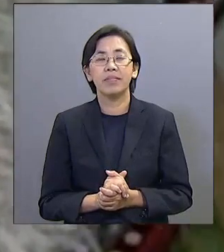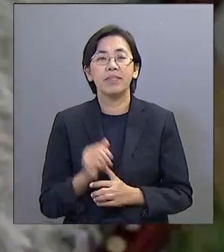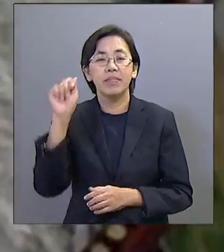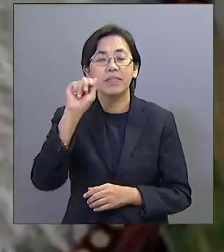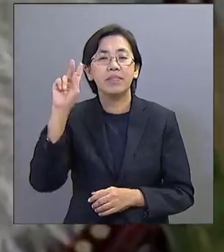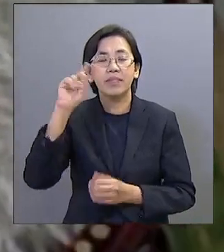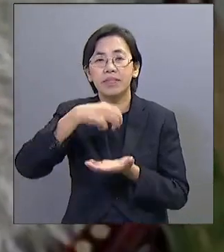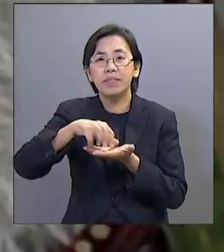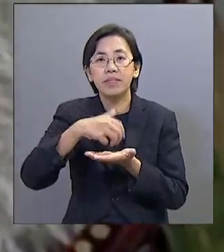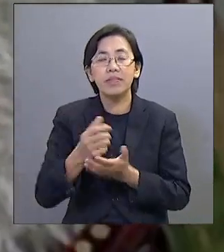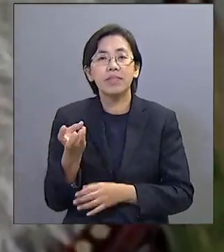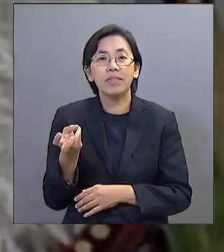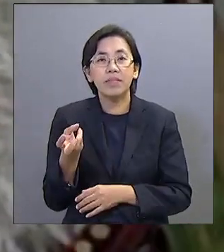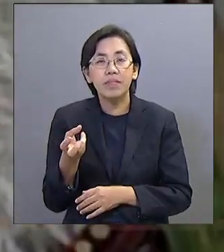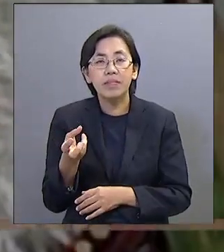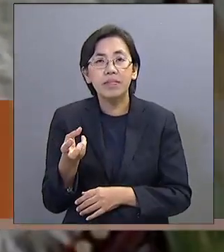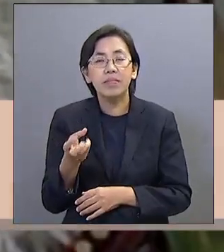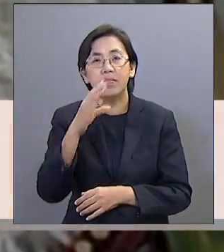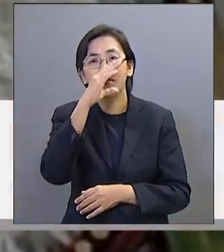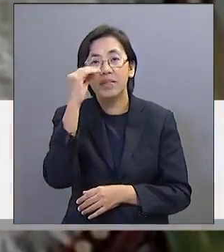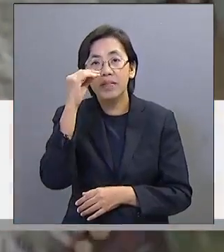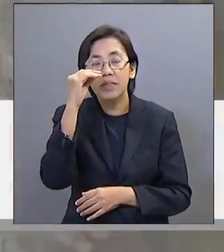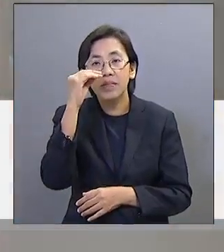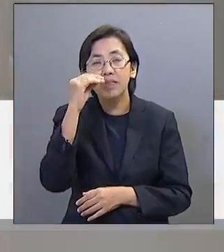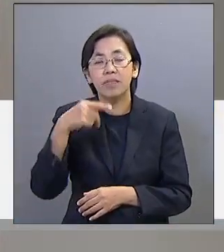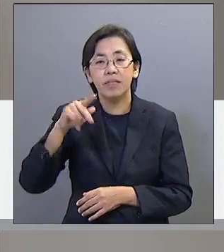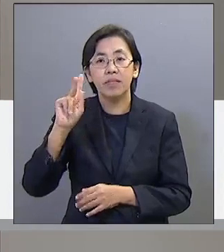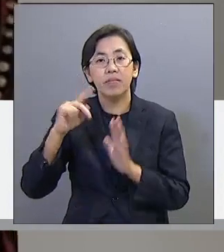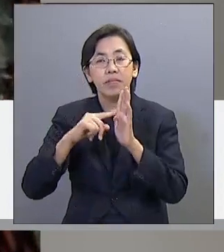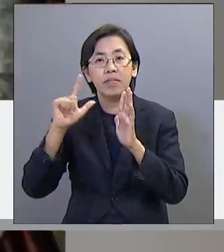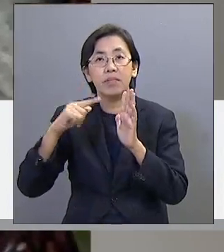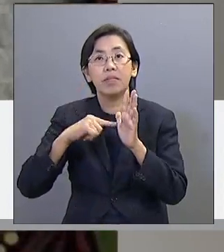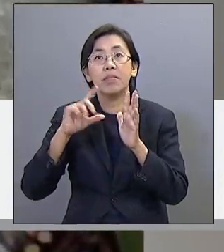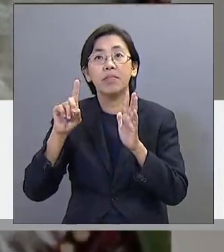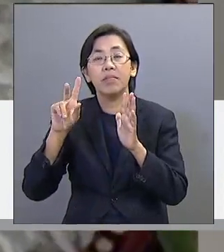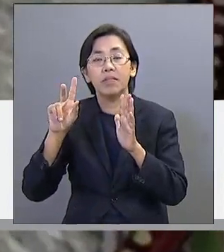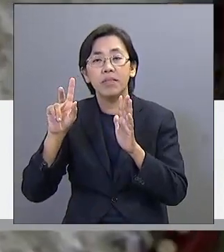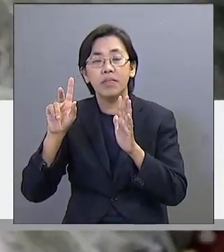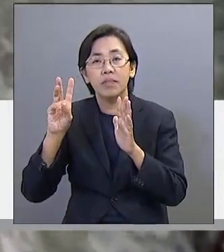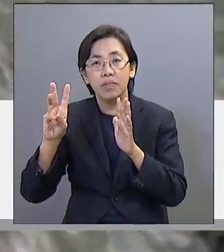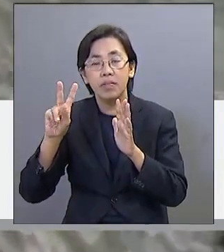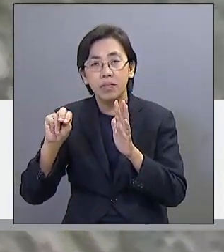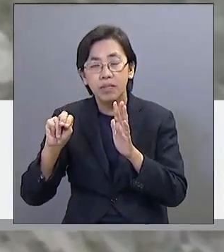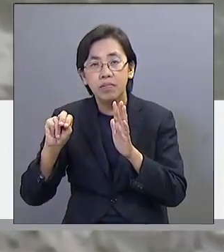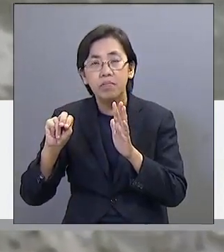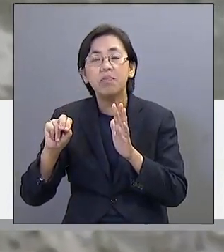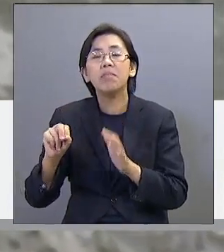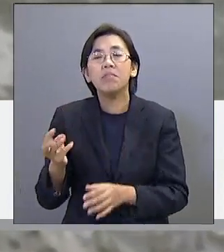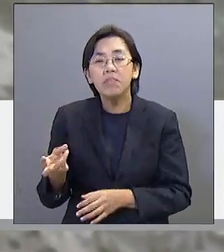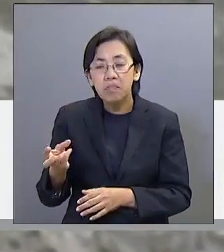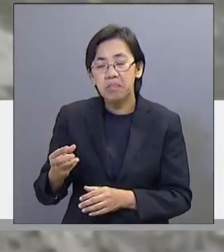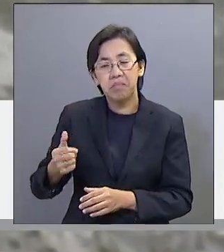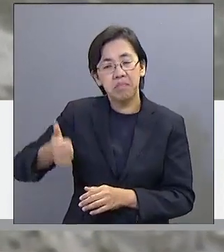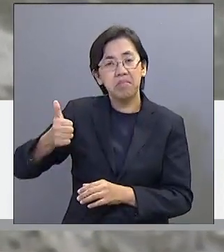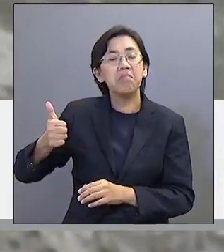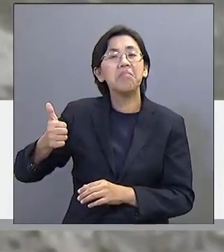ข่าวว่าข้าวพันธุ์หอมมะลิผกาลำดวลของกัมพูชาได้รับรางวัลข้าวที่ดีที่สุดในโลกเป็น